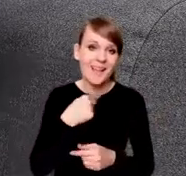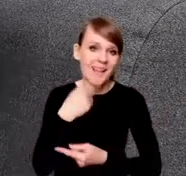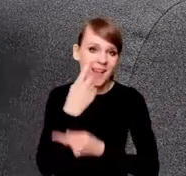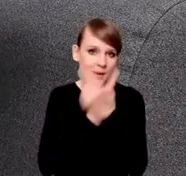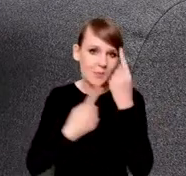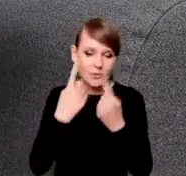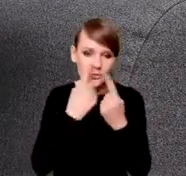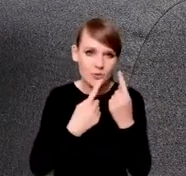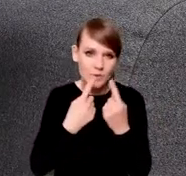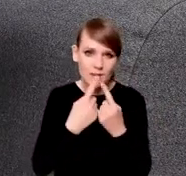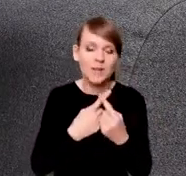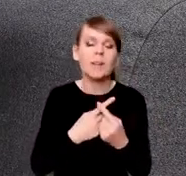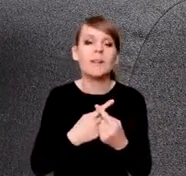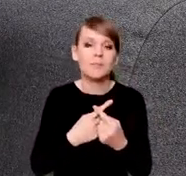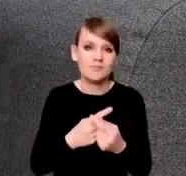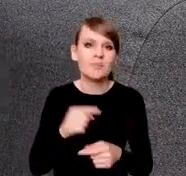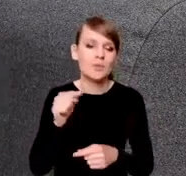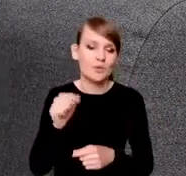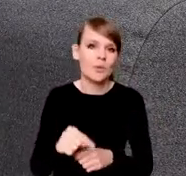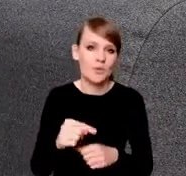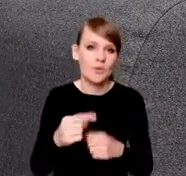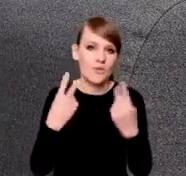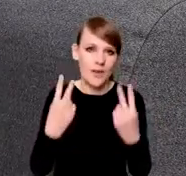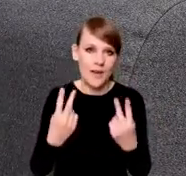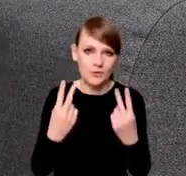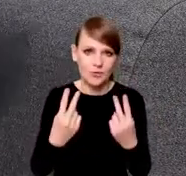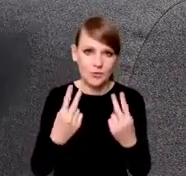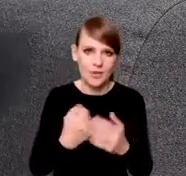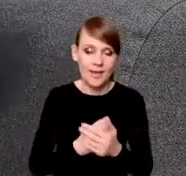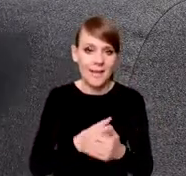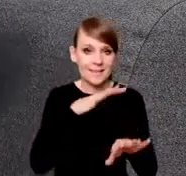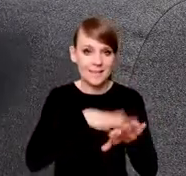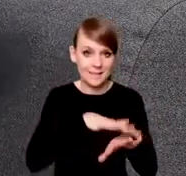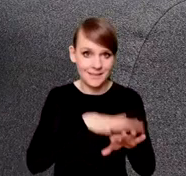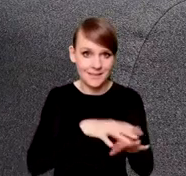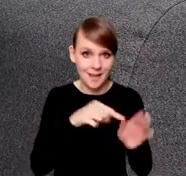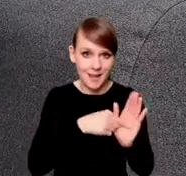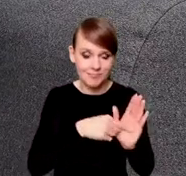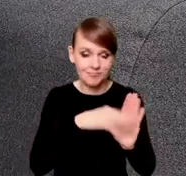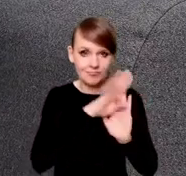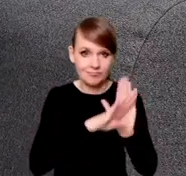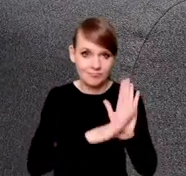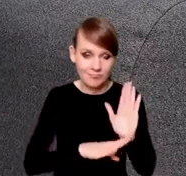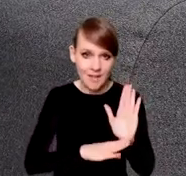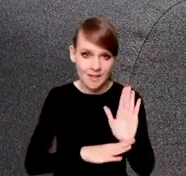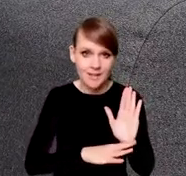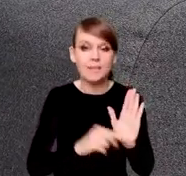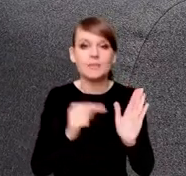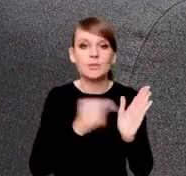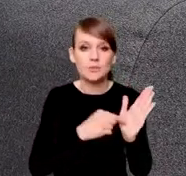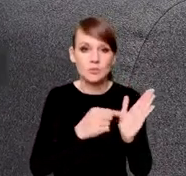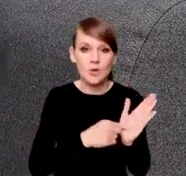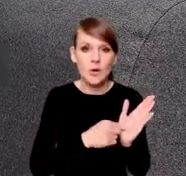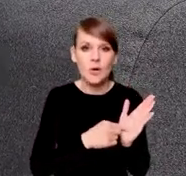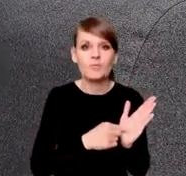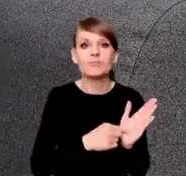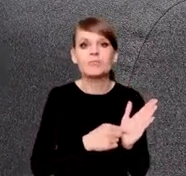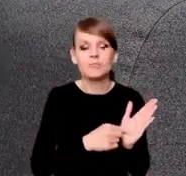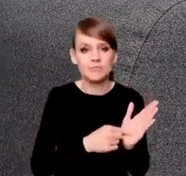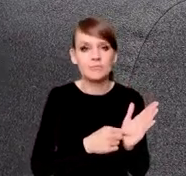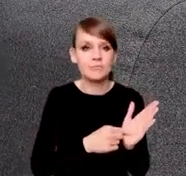traktować zdecydowanie tą ramę systemową, o której pan profesor mówił, jako